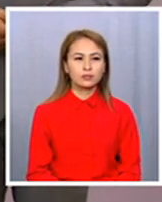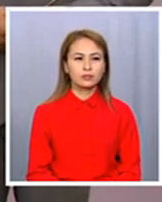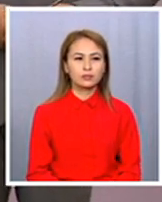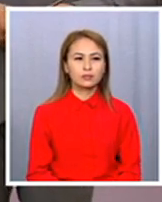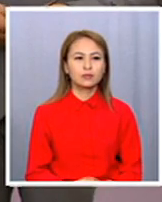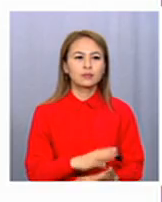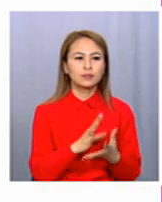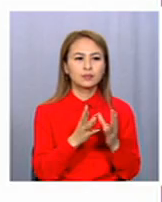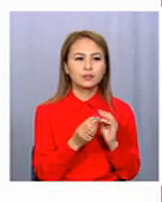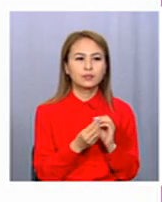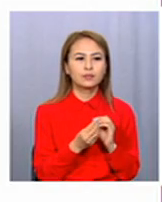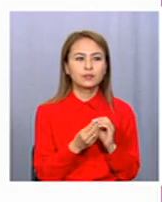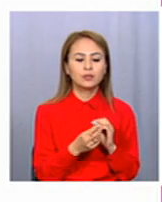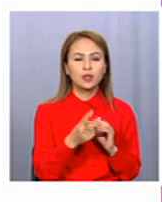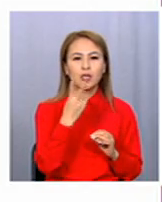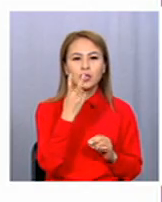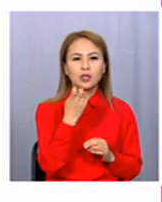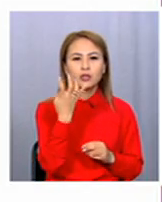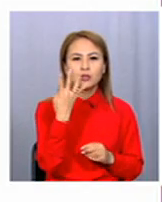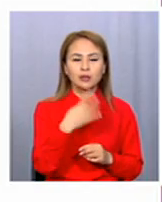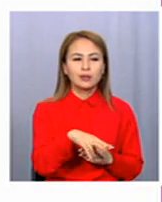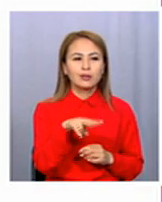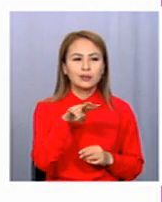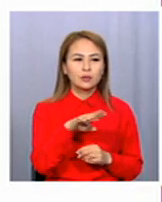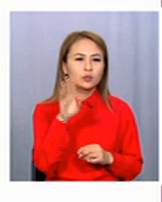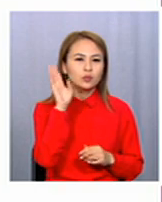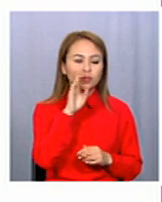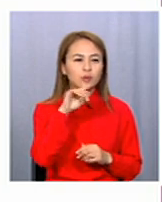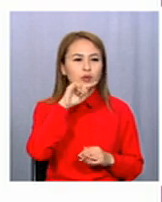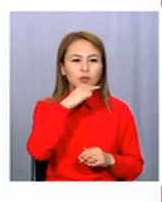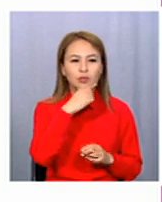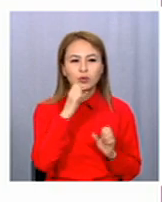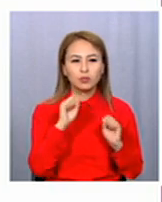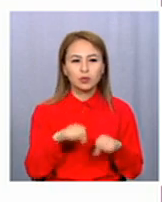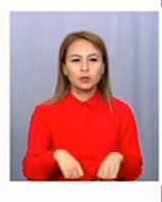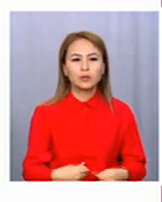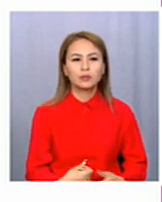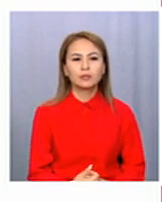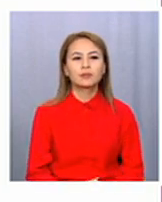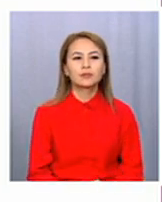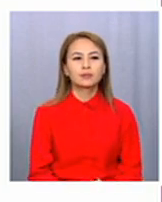Демек, бұл есептің жауабы 240 литр су үнемдеуге болады.